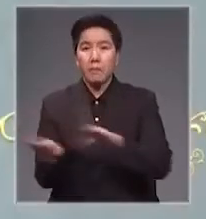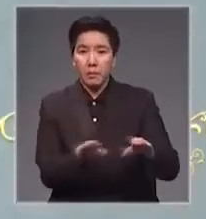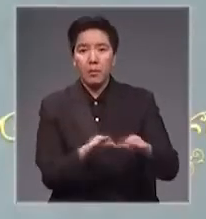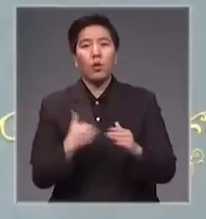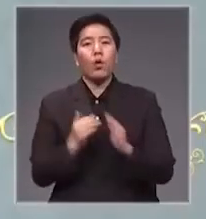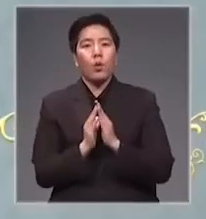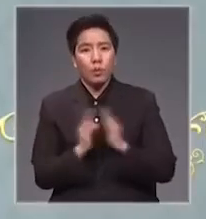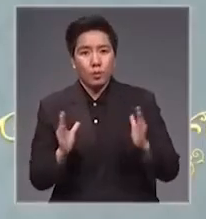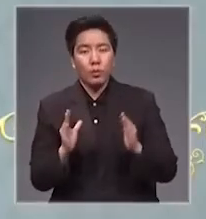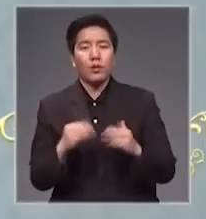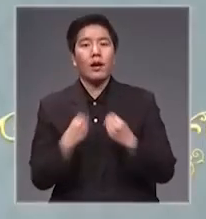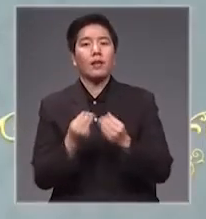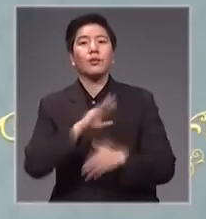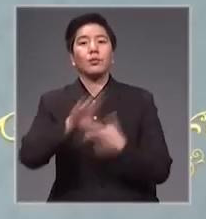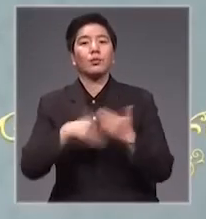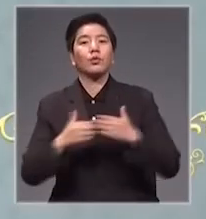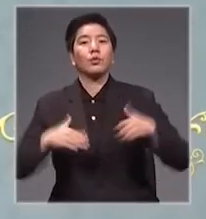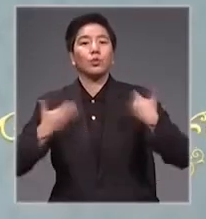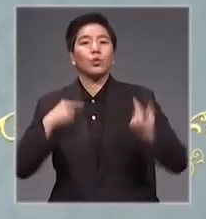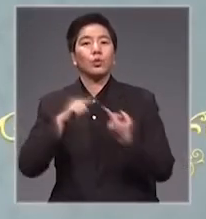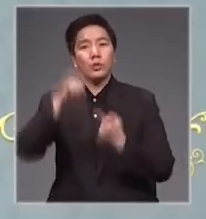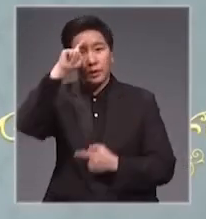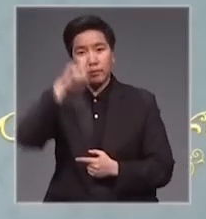คนมีความสุขในช่วงวันหยุดสุดสัปดาห์สวัสดีครับ